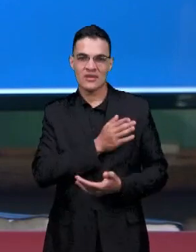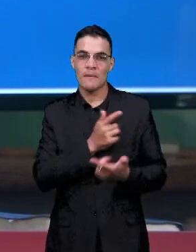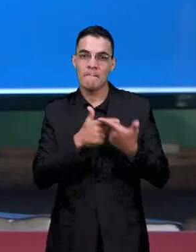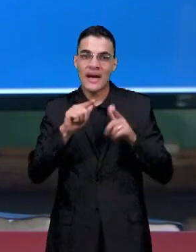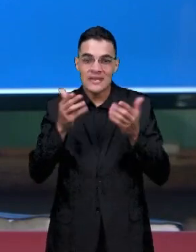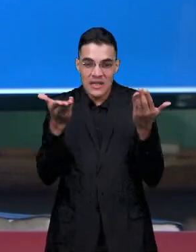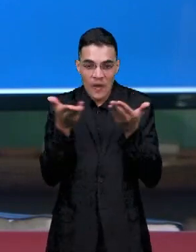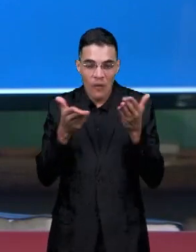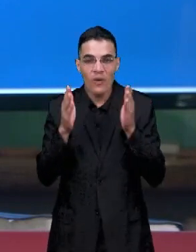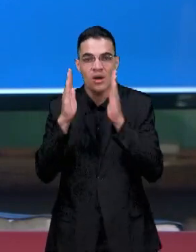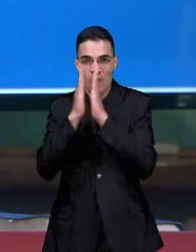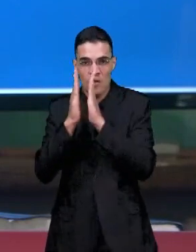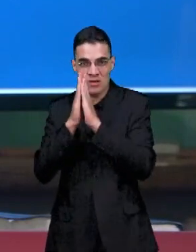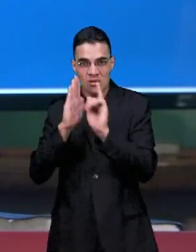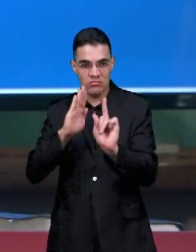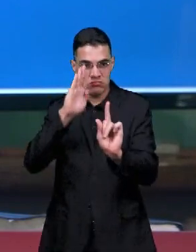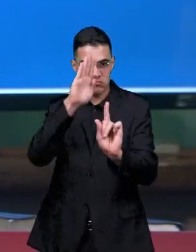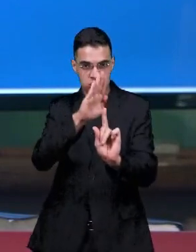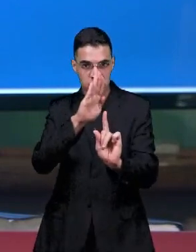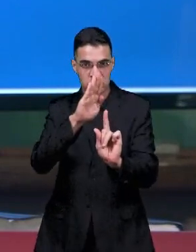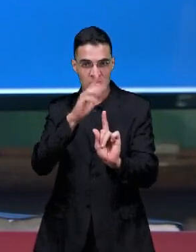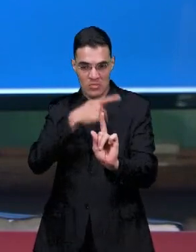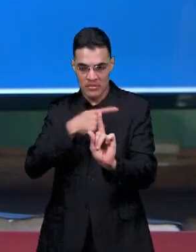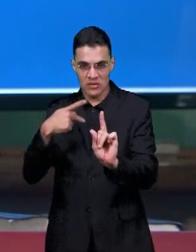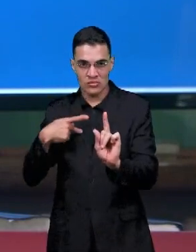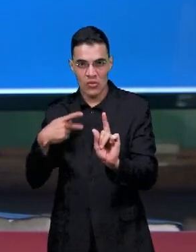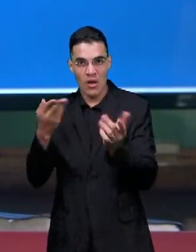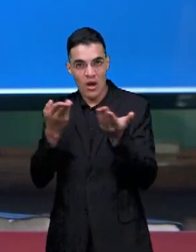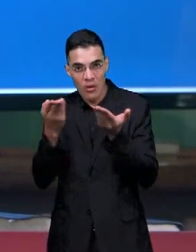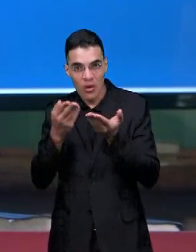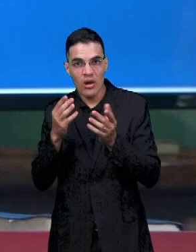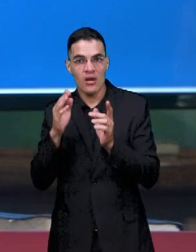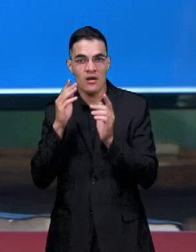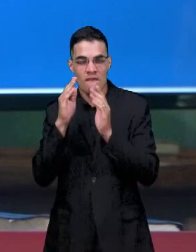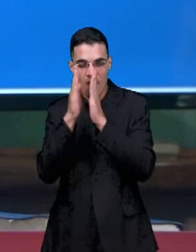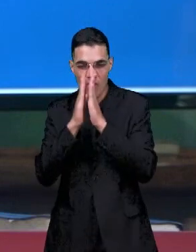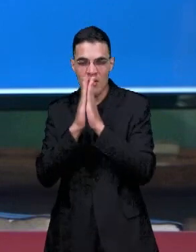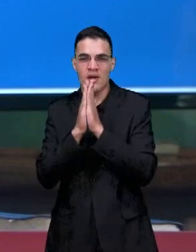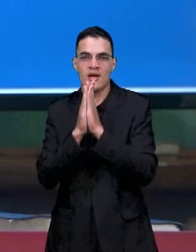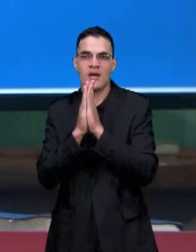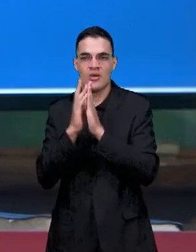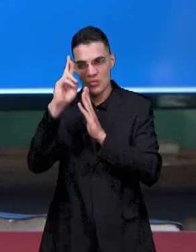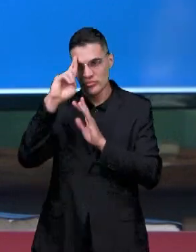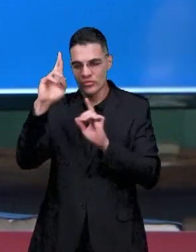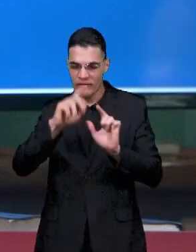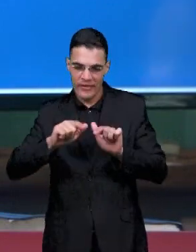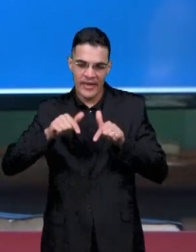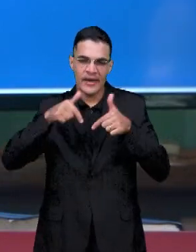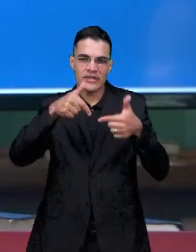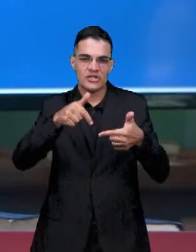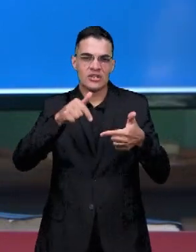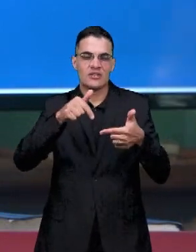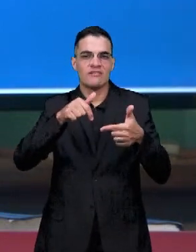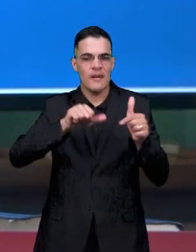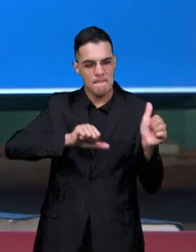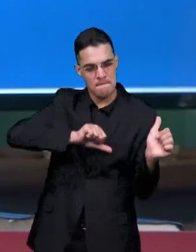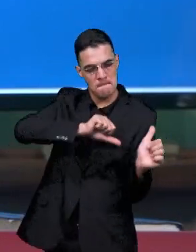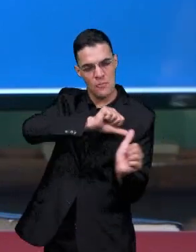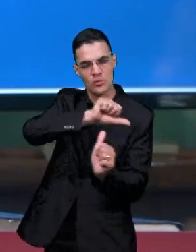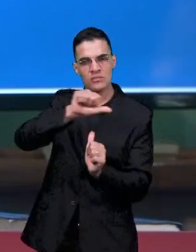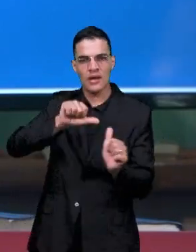во время молитвы, когда пастора помолятся за всех, Господь благословит, будет действовать